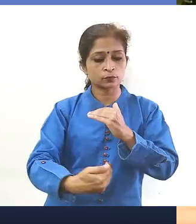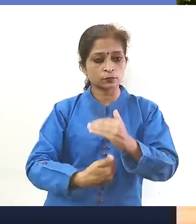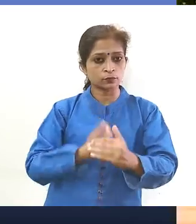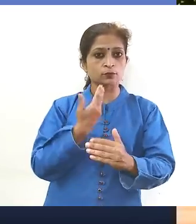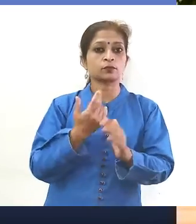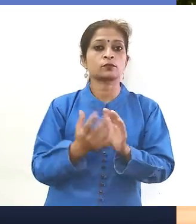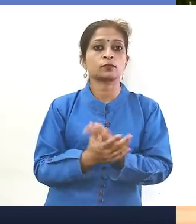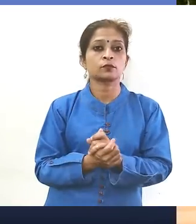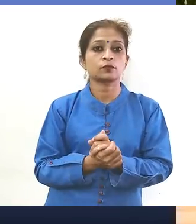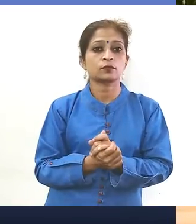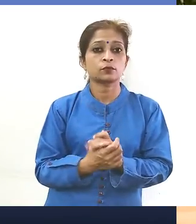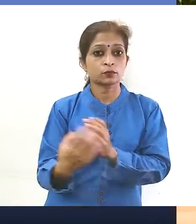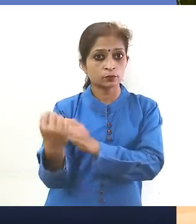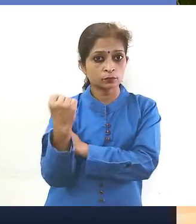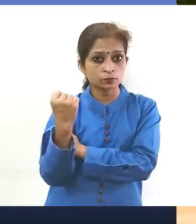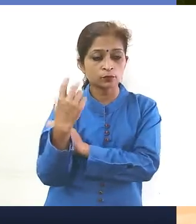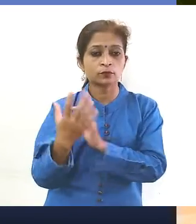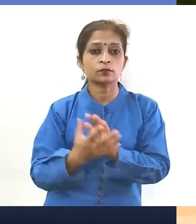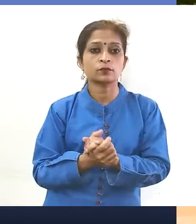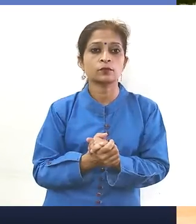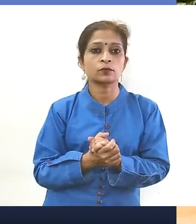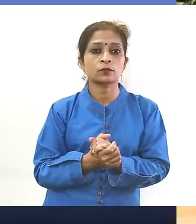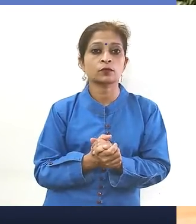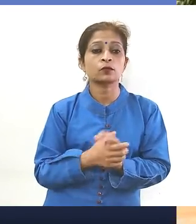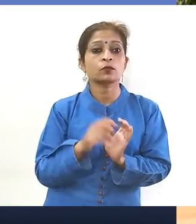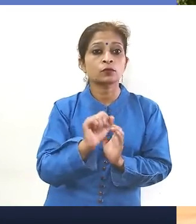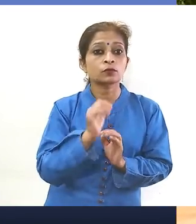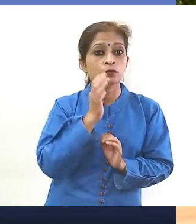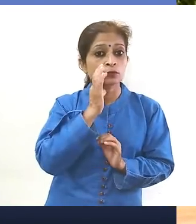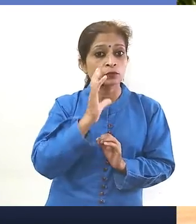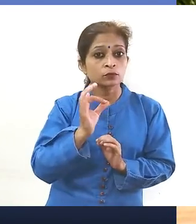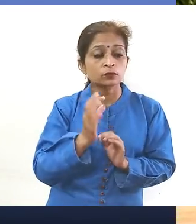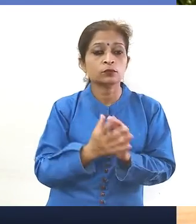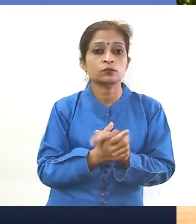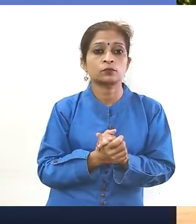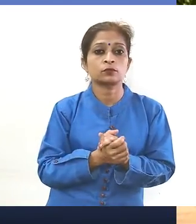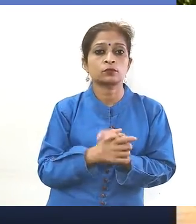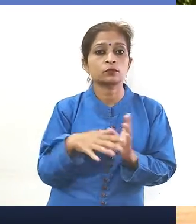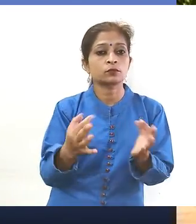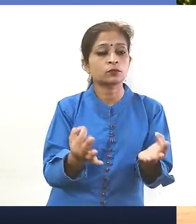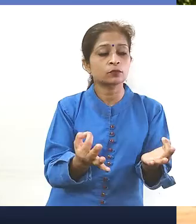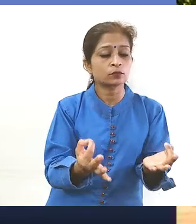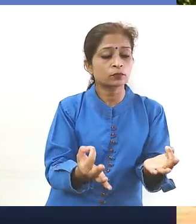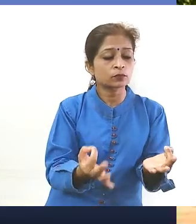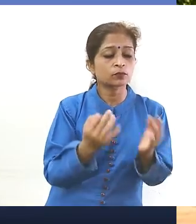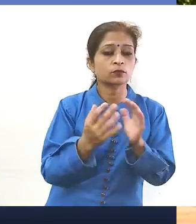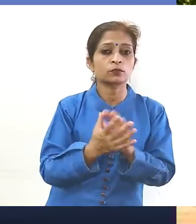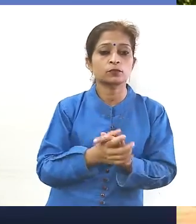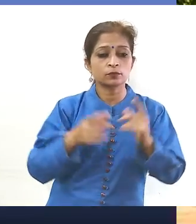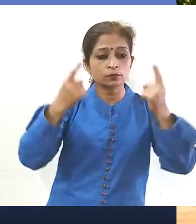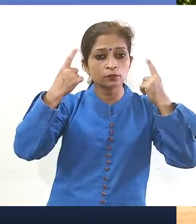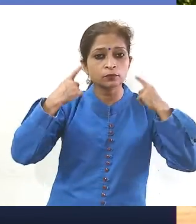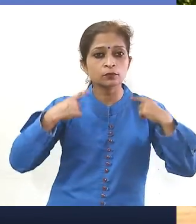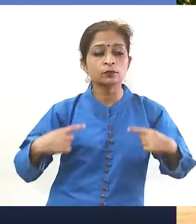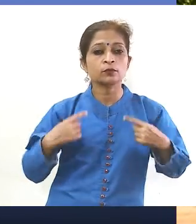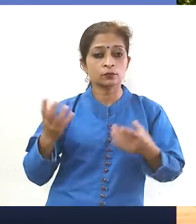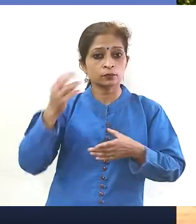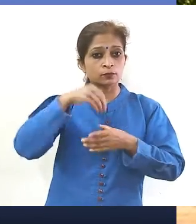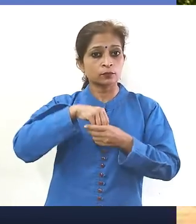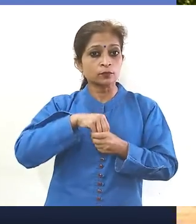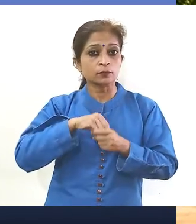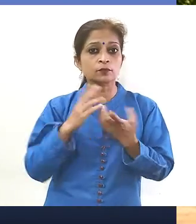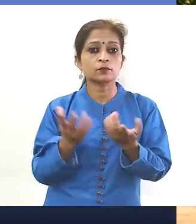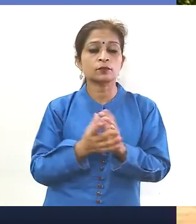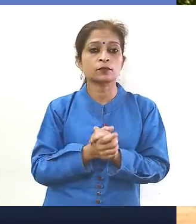अंतर्मुखी होंगे, स्थित प्रज्ञा होंगे, और वो सच्चे अर्थों में योगवित आत्मवित ब्रह्मवित होकर के इस जीवन